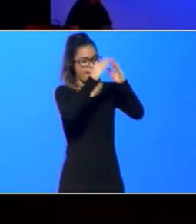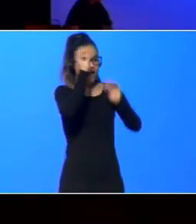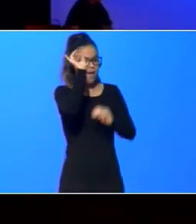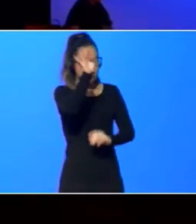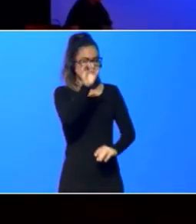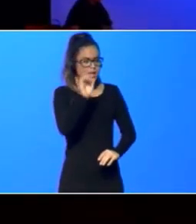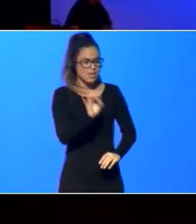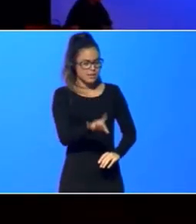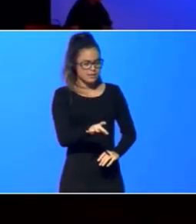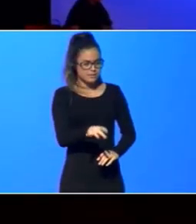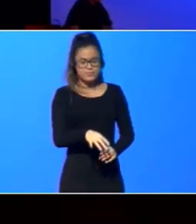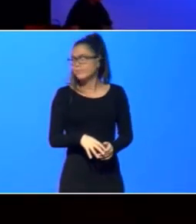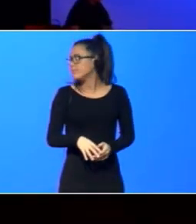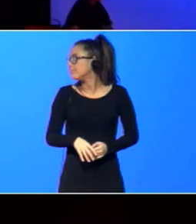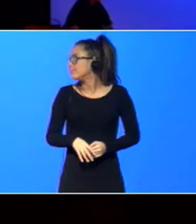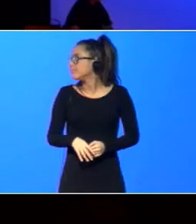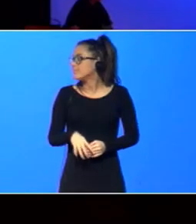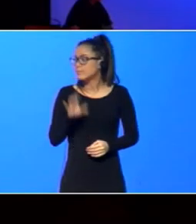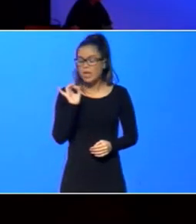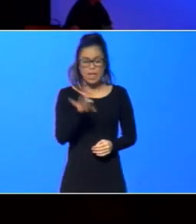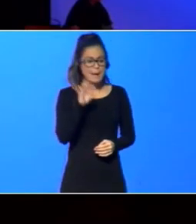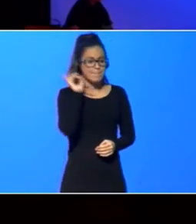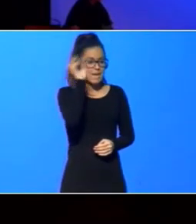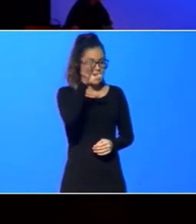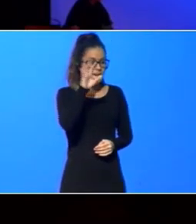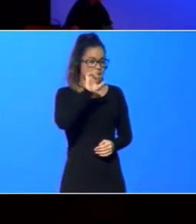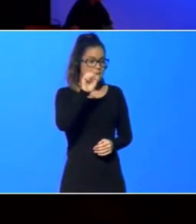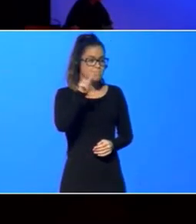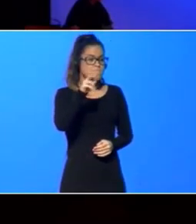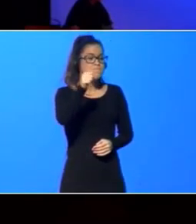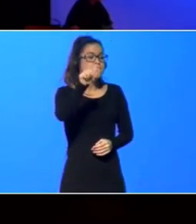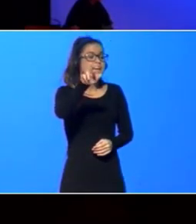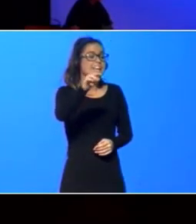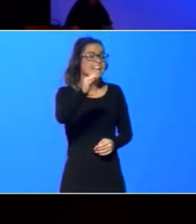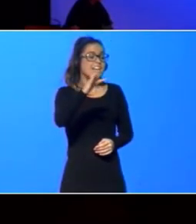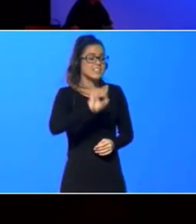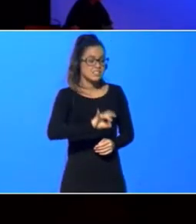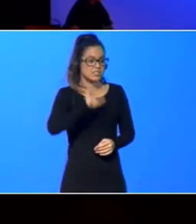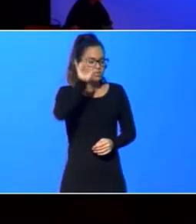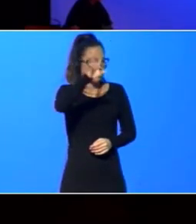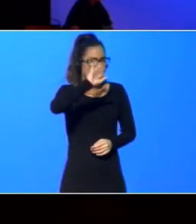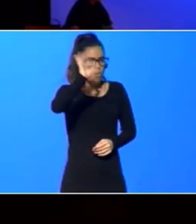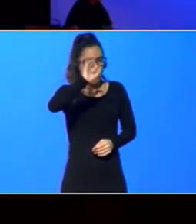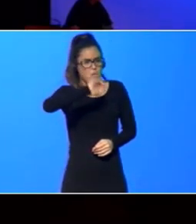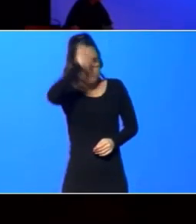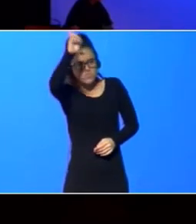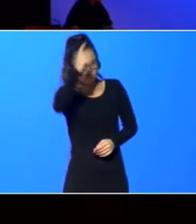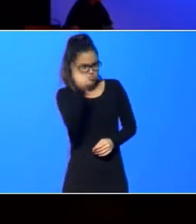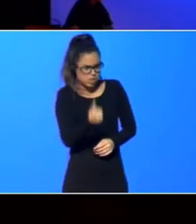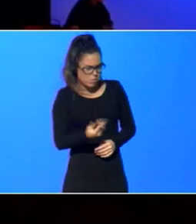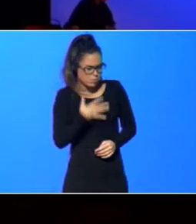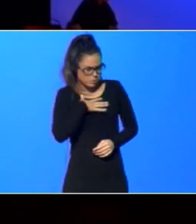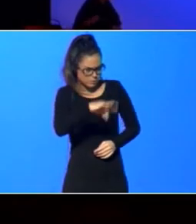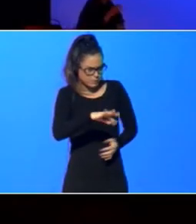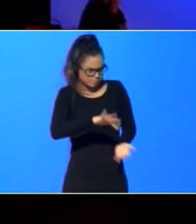Igual irudia da Everesta edo beste esparru askoko irudiak. Baina,